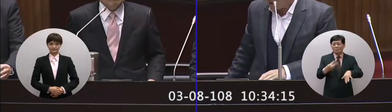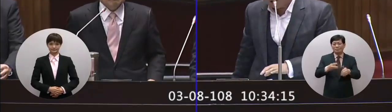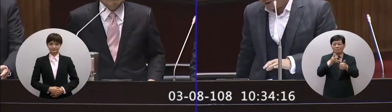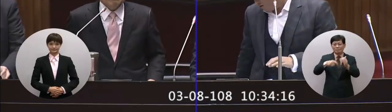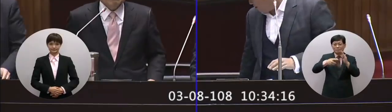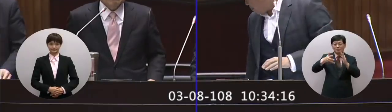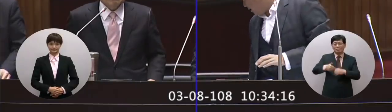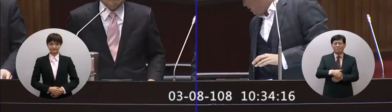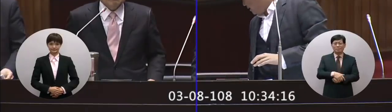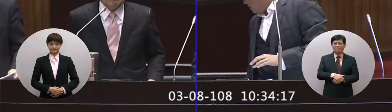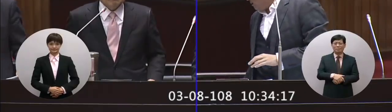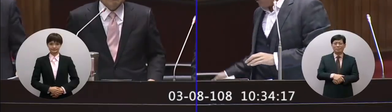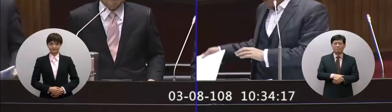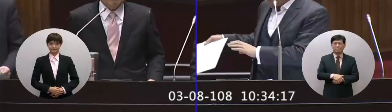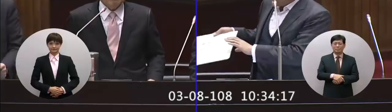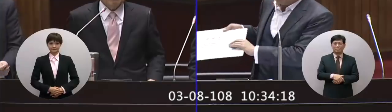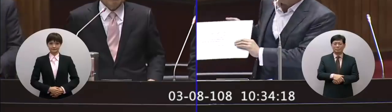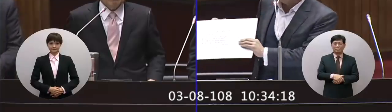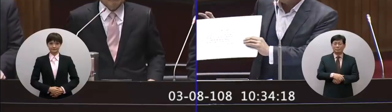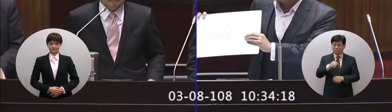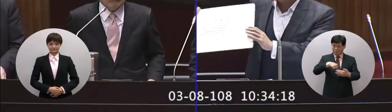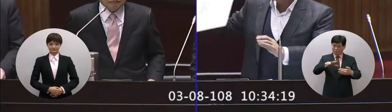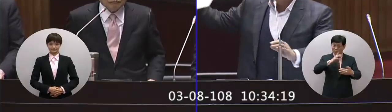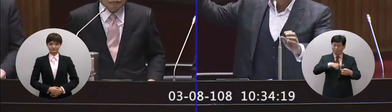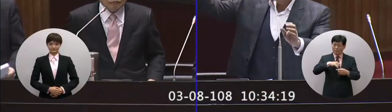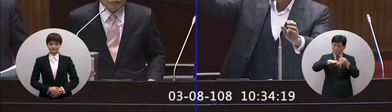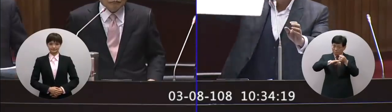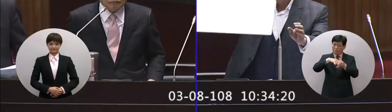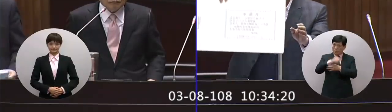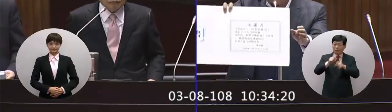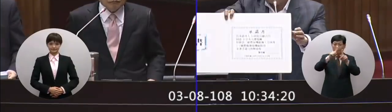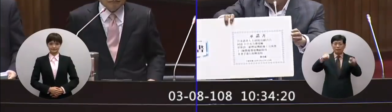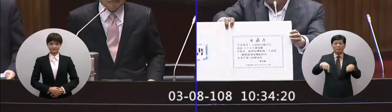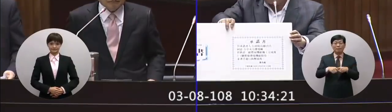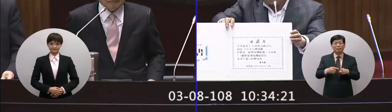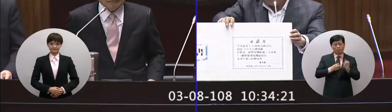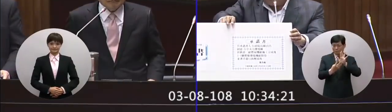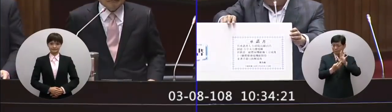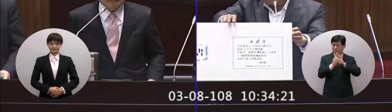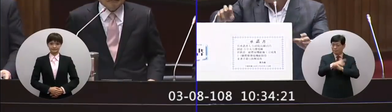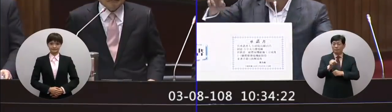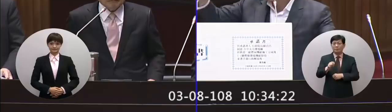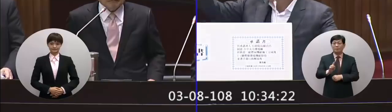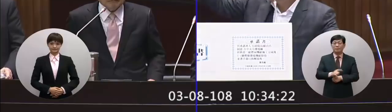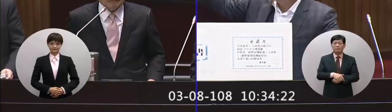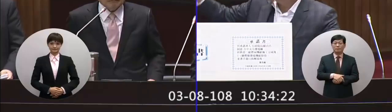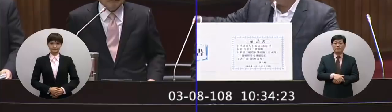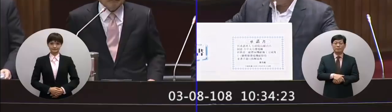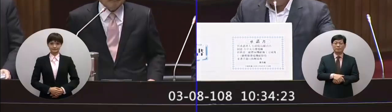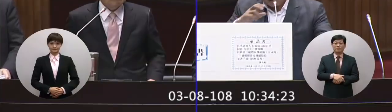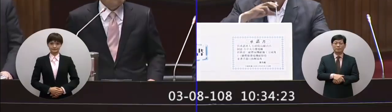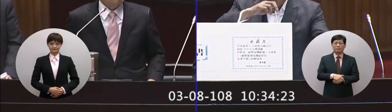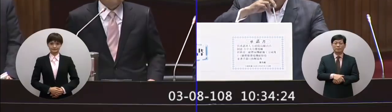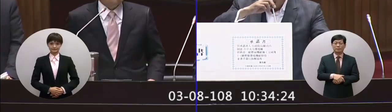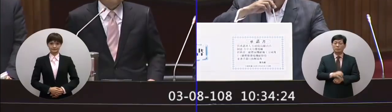请教一下院长哈，我叫就承诺书啦，哈，我搞的说明一下哈，那